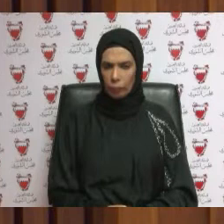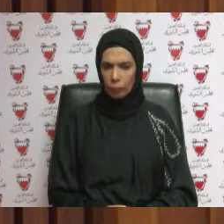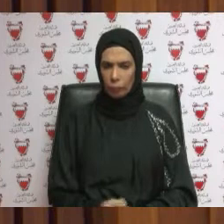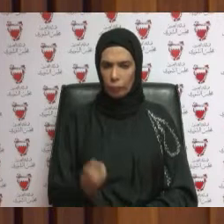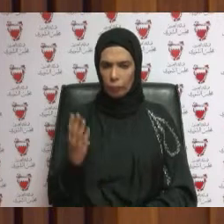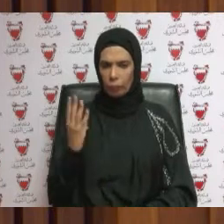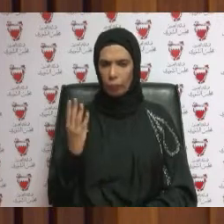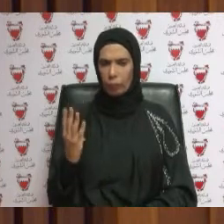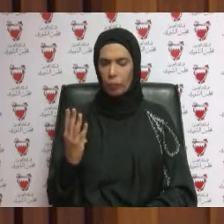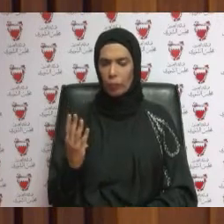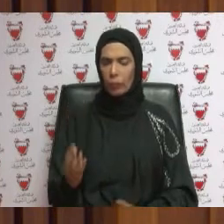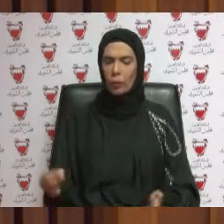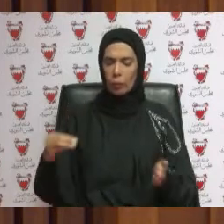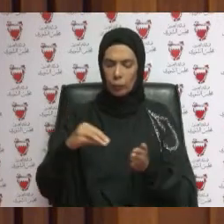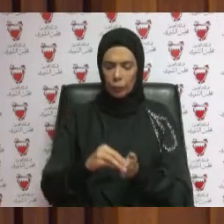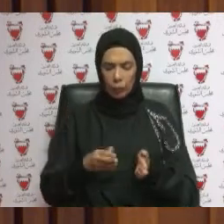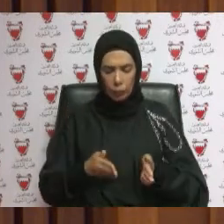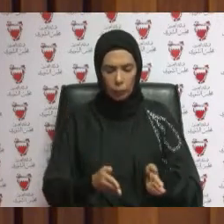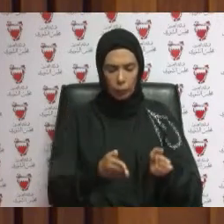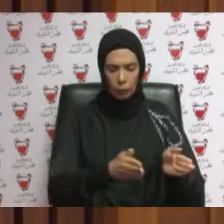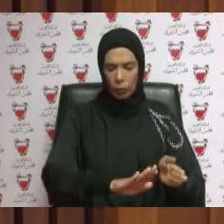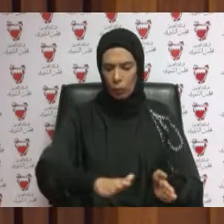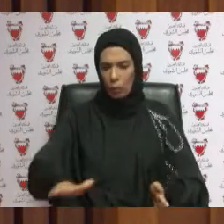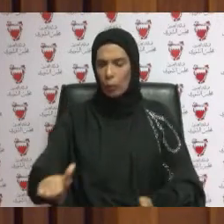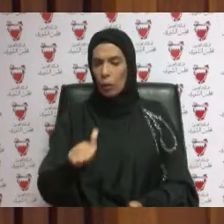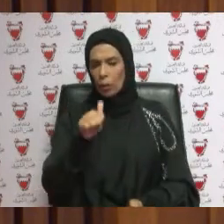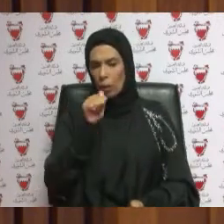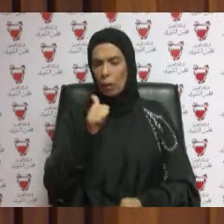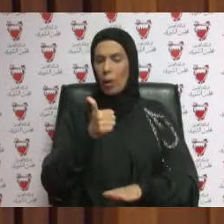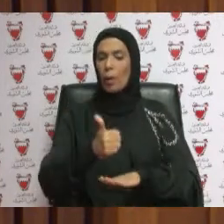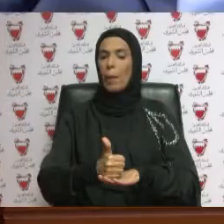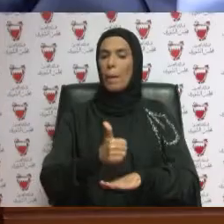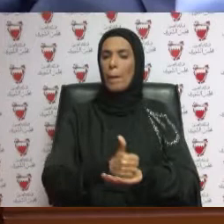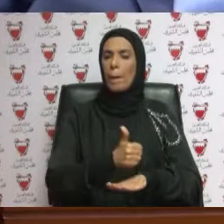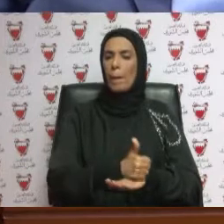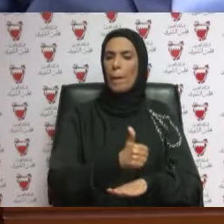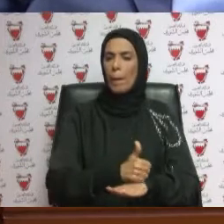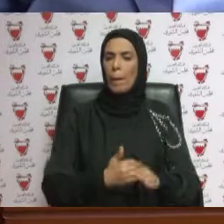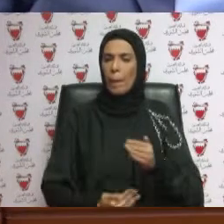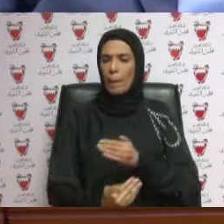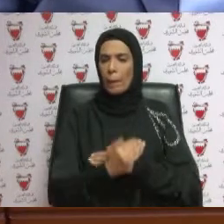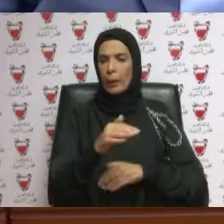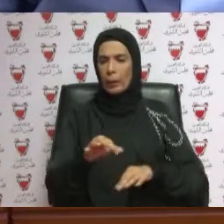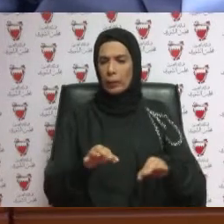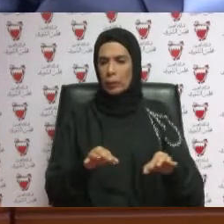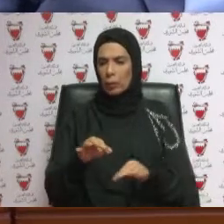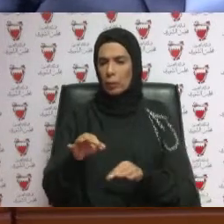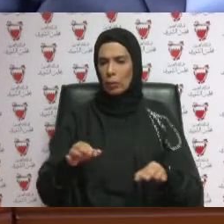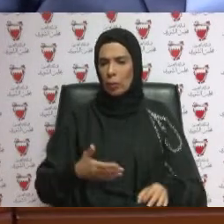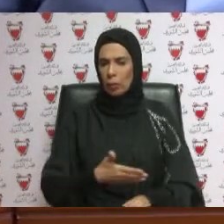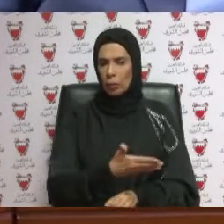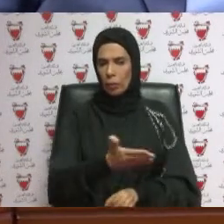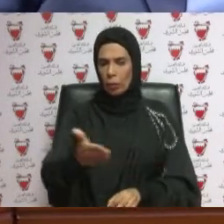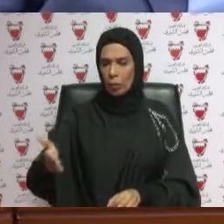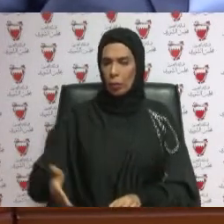رابعاً، أن إدراج الممرات المائية ضمن الأسس التي يعتمد عليها في تحديد التخطيط العام للمدن والقرى